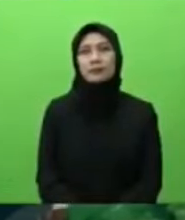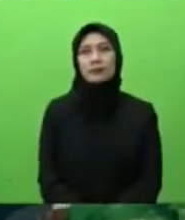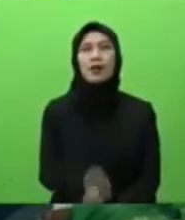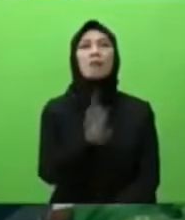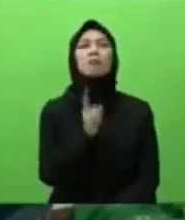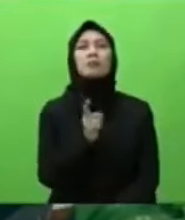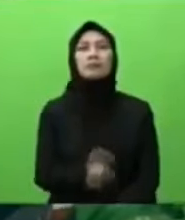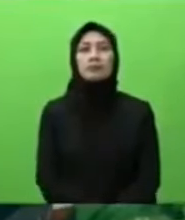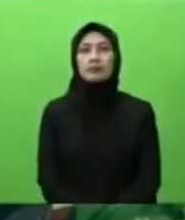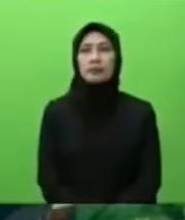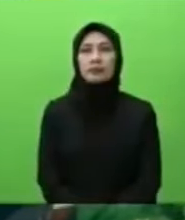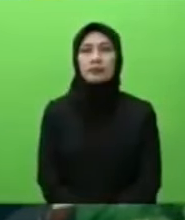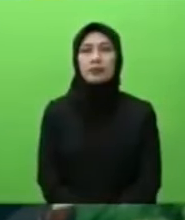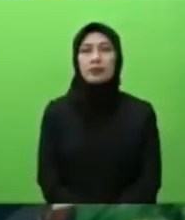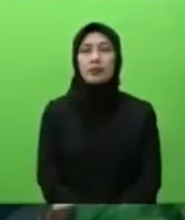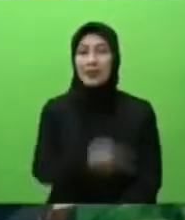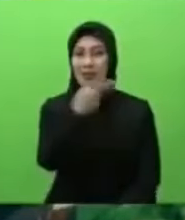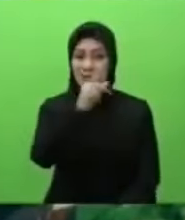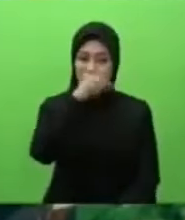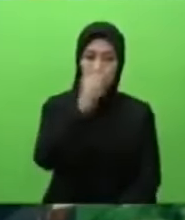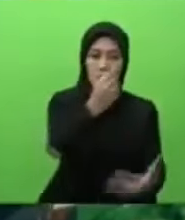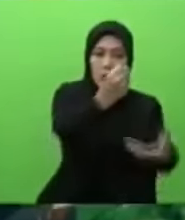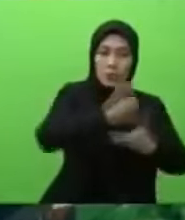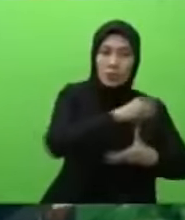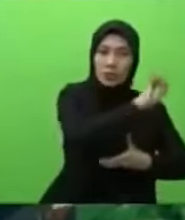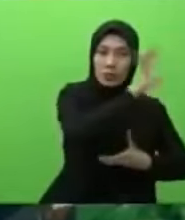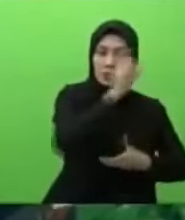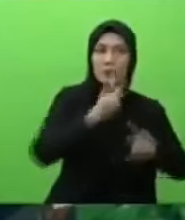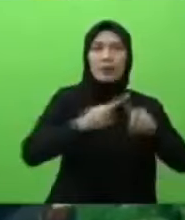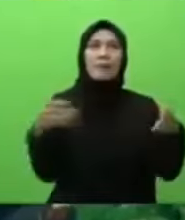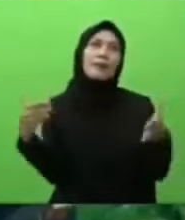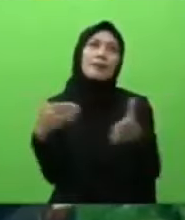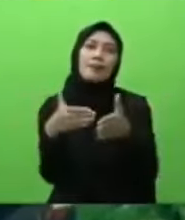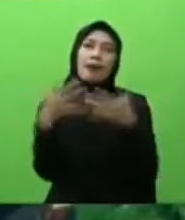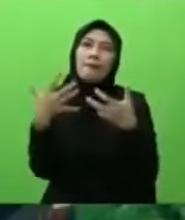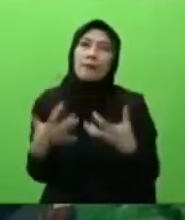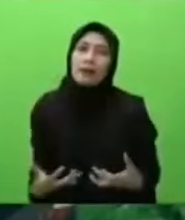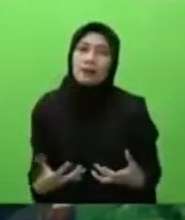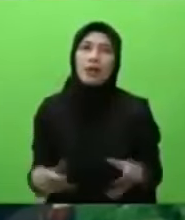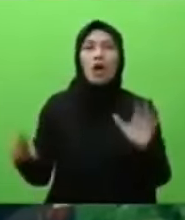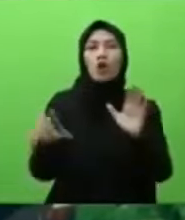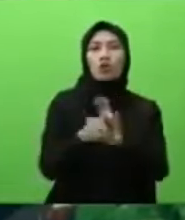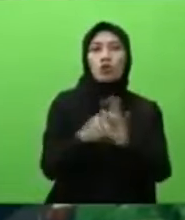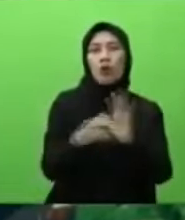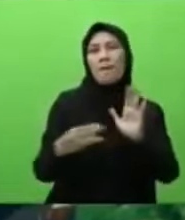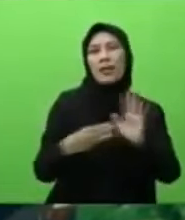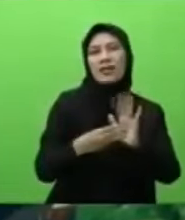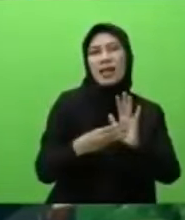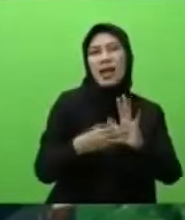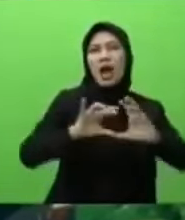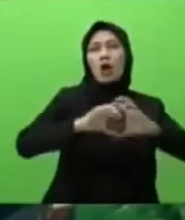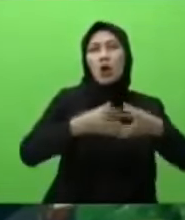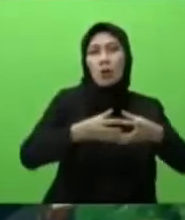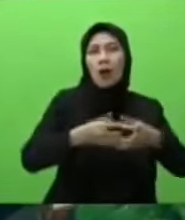jejak dan prestasi keberhasilan Indonesia menghadapi arus globalisasi